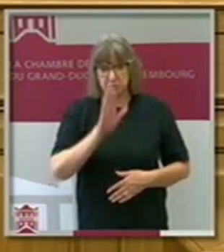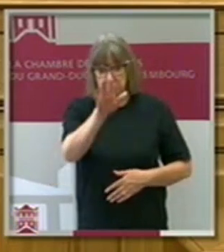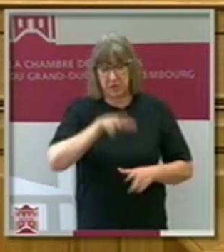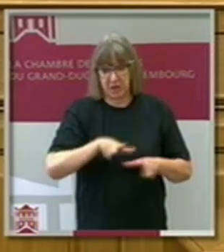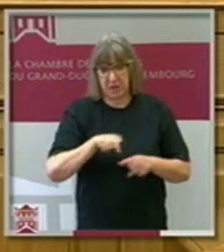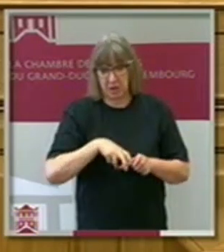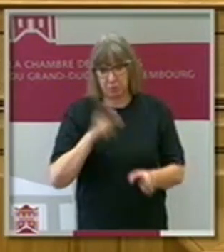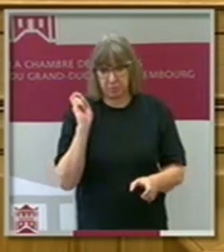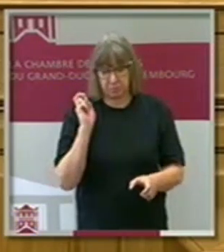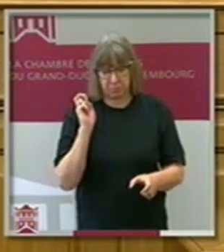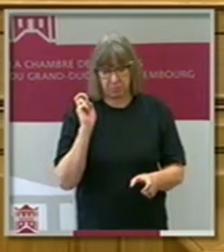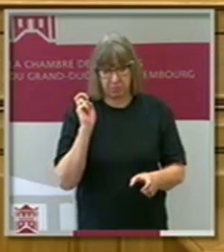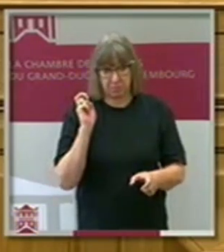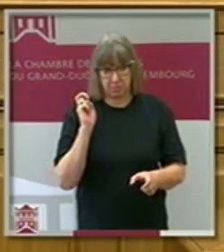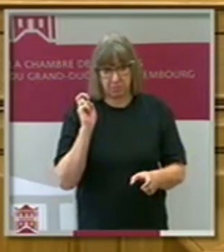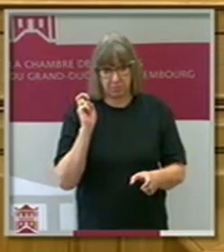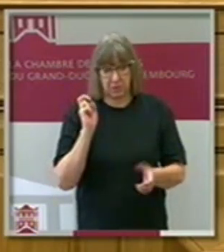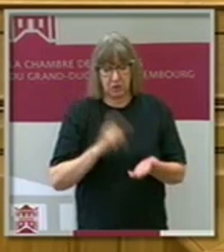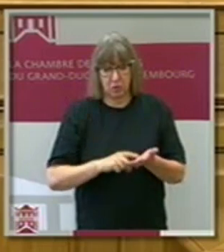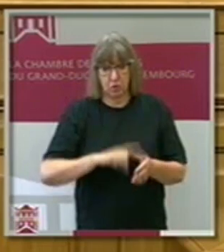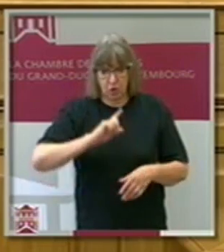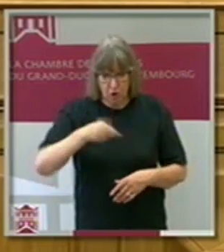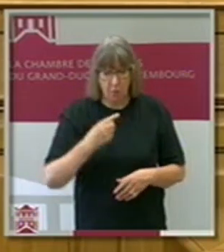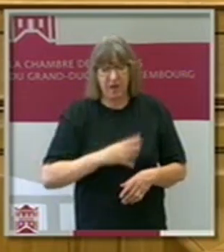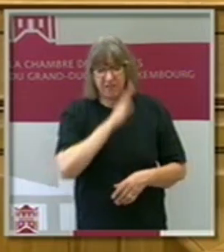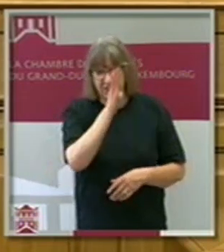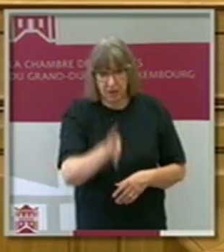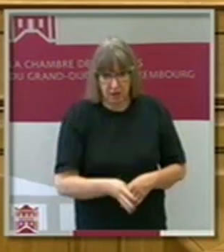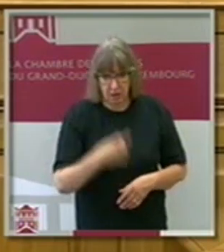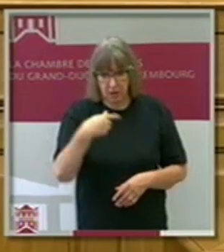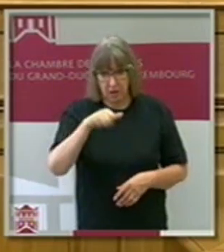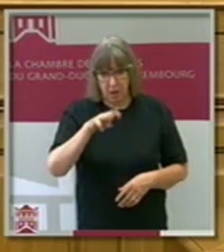Weil nach vier Jahren, Gambia, Herr Präsident, können wir uns einfach nicht mehr leben.